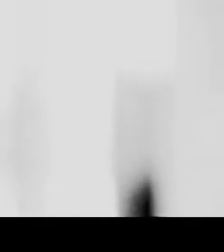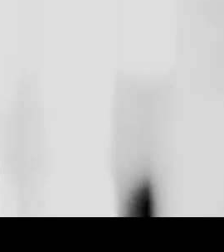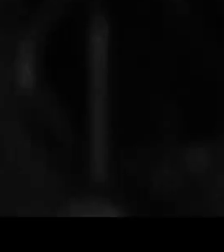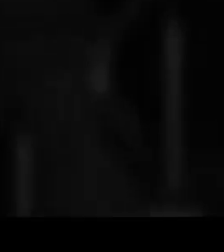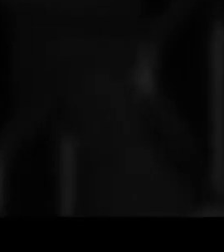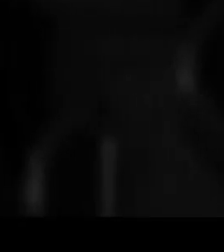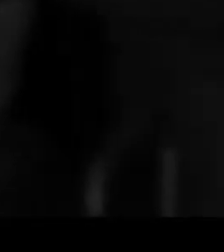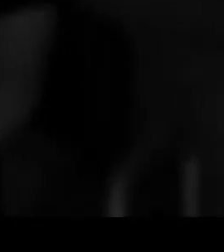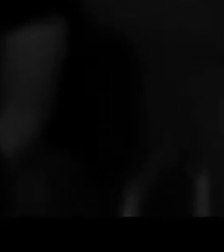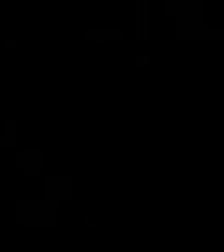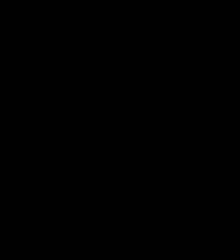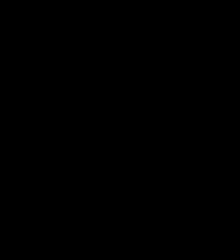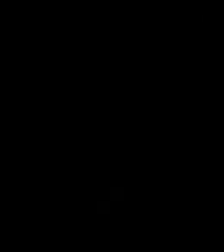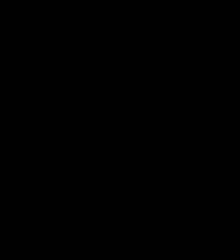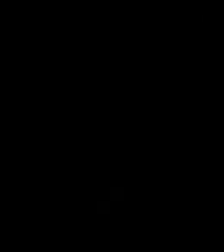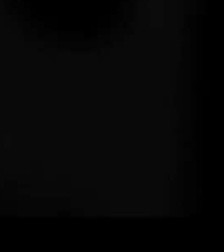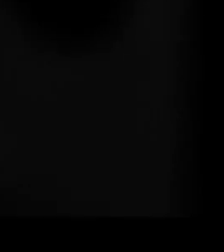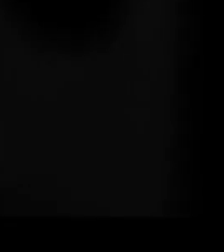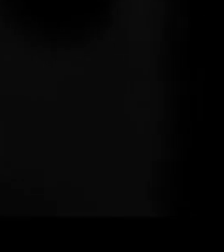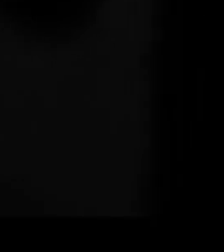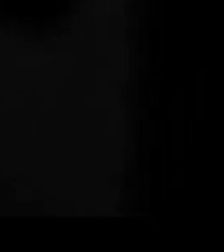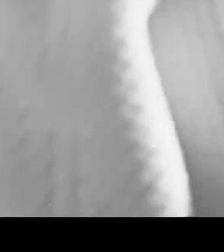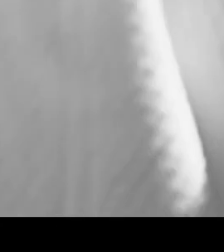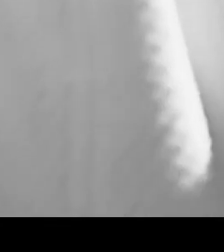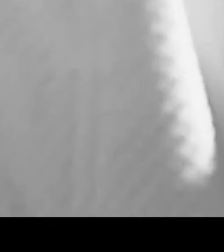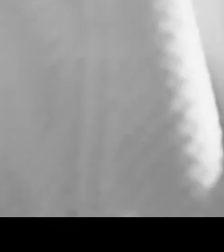그 이상의 스포츠를 보다.